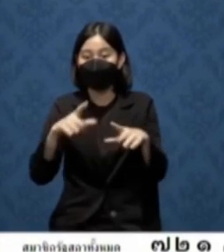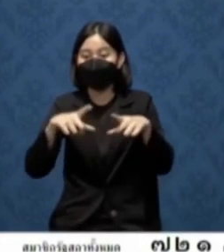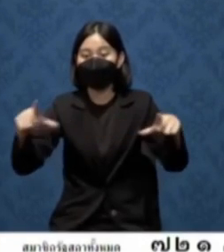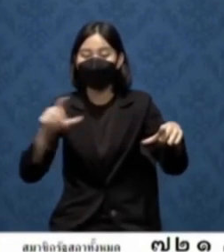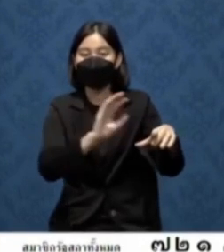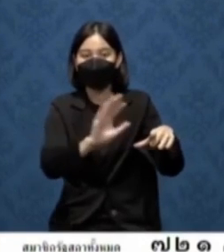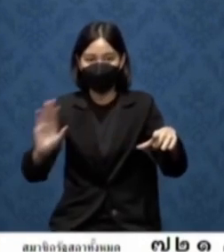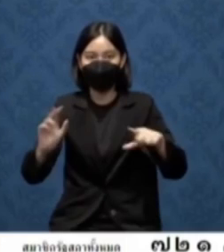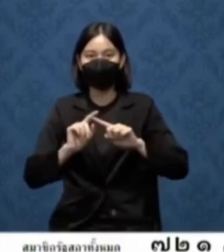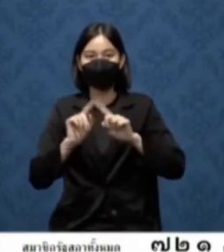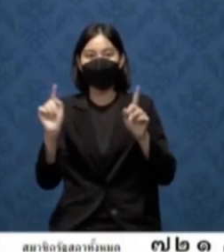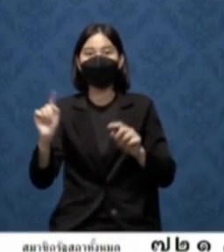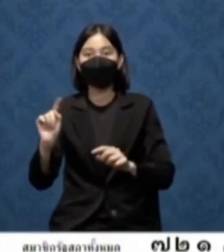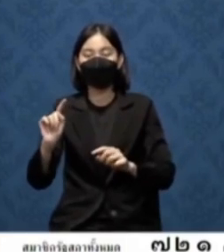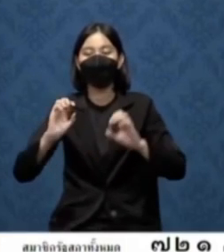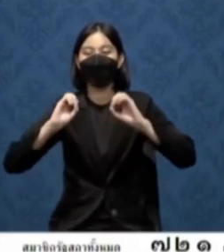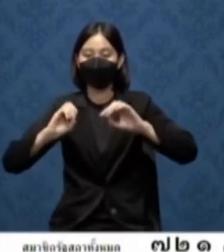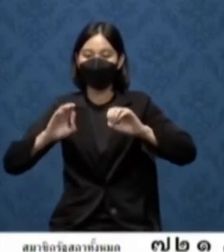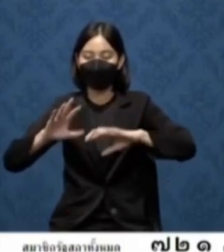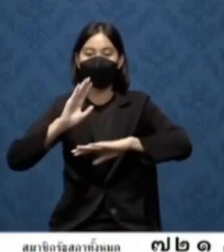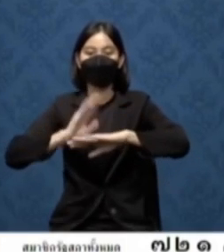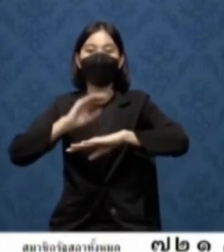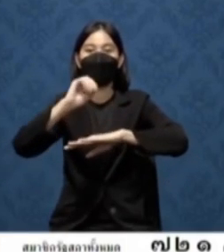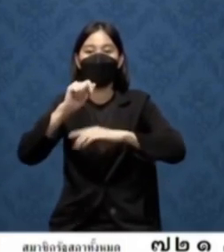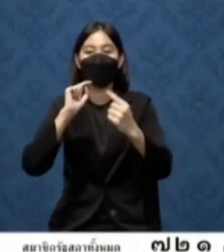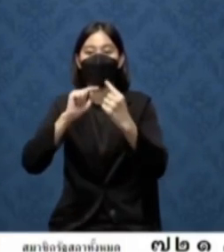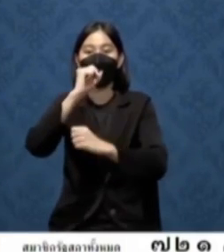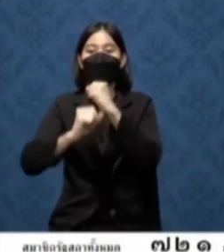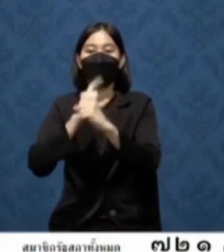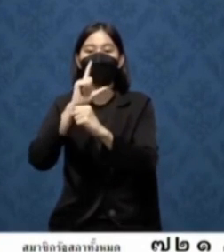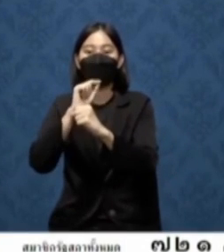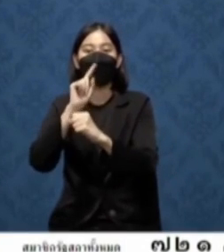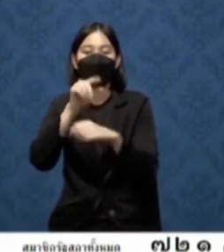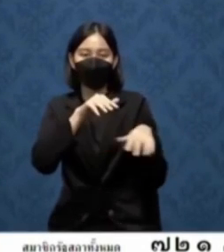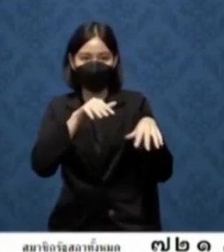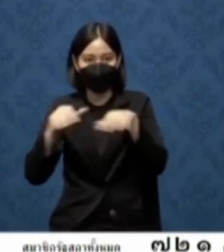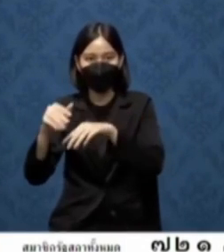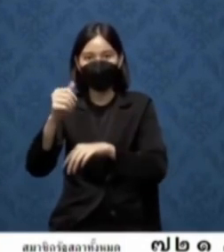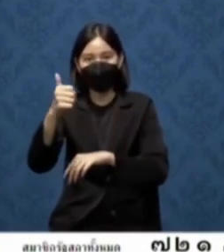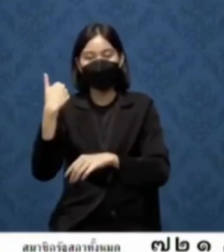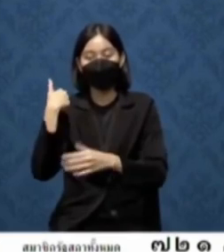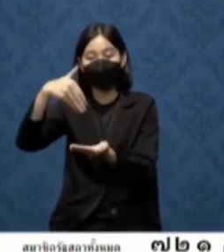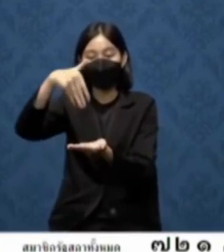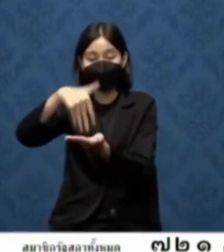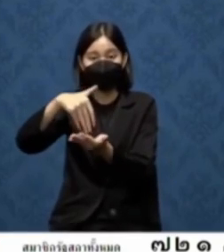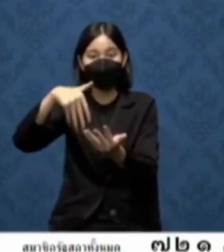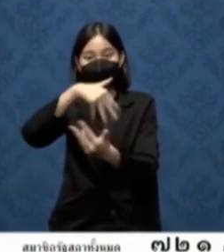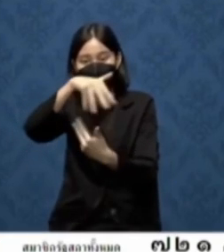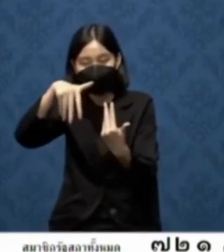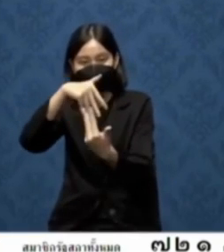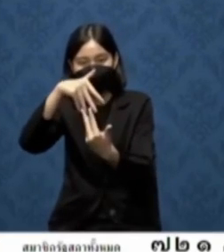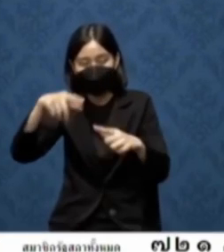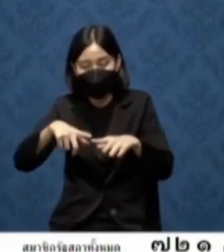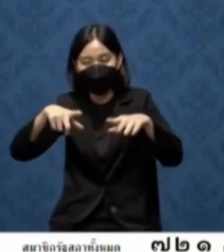ะเดียวกันก็สอนเรื่องทักษะแห่งศตวรรษที่21ไปพร้อมๆกันได้มีสวนสาธารณะที่กว้